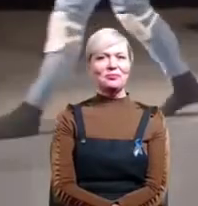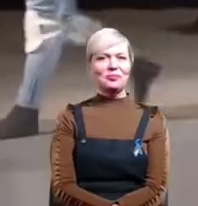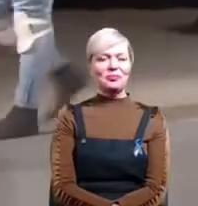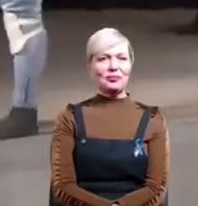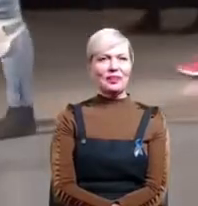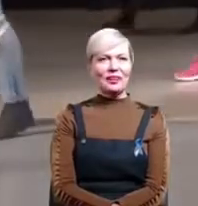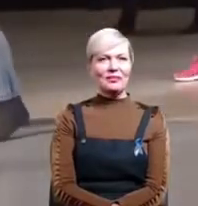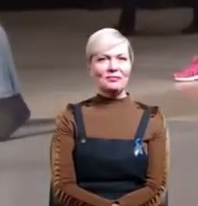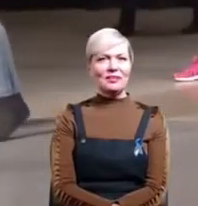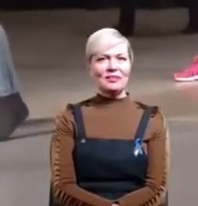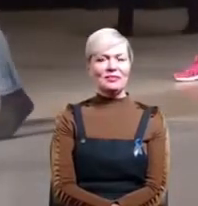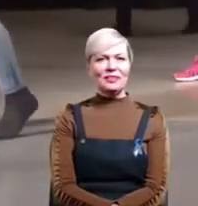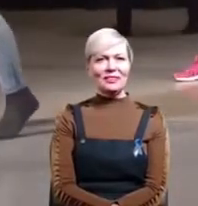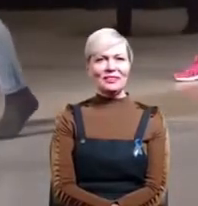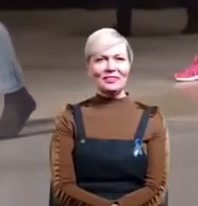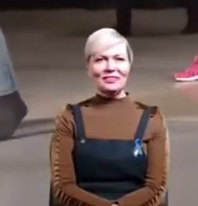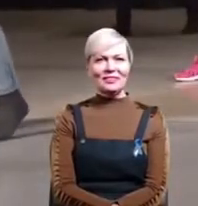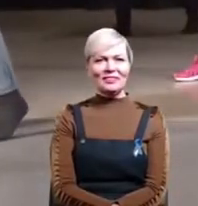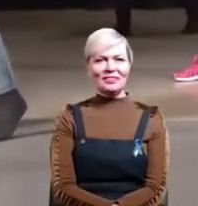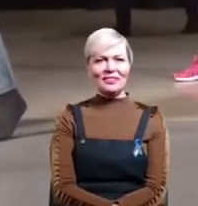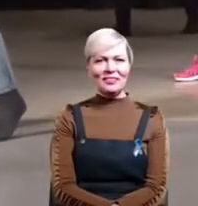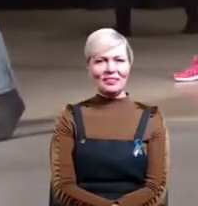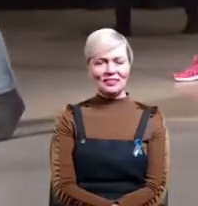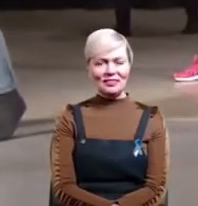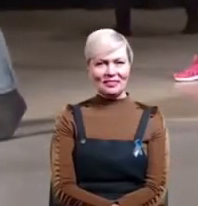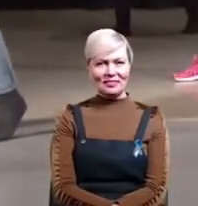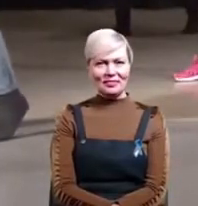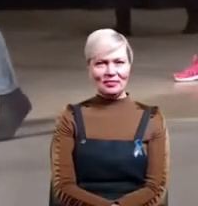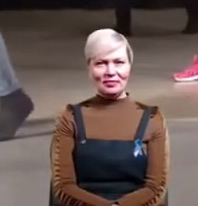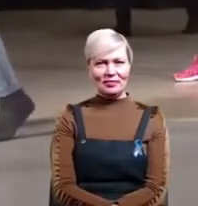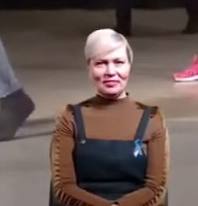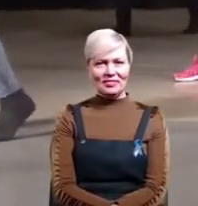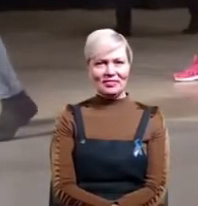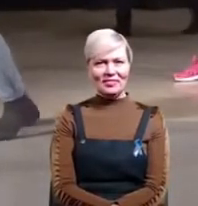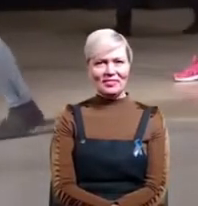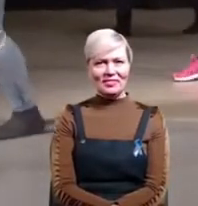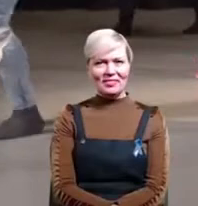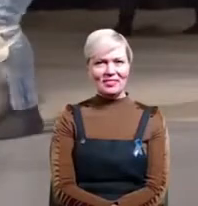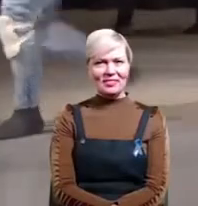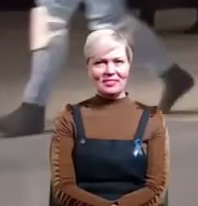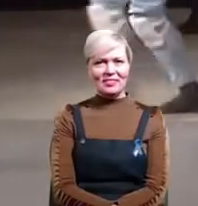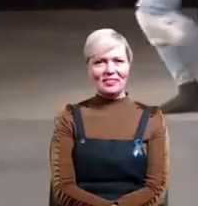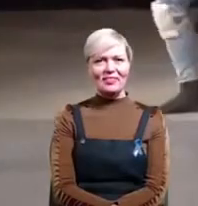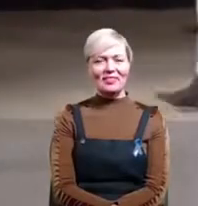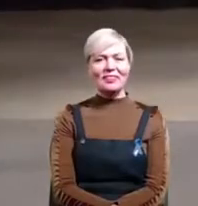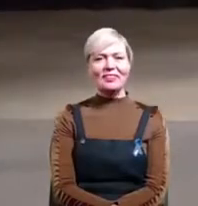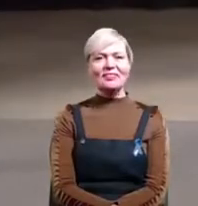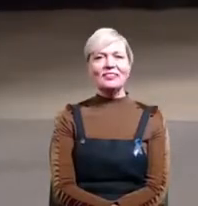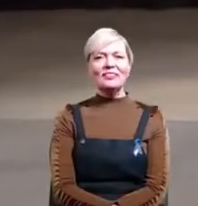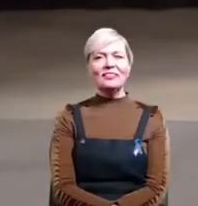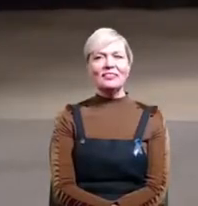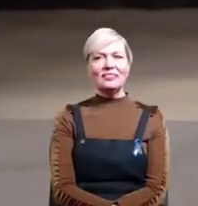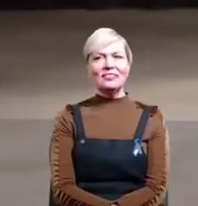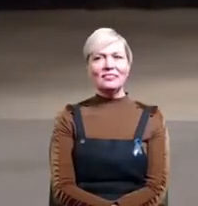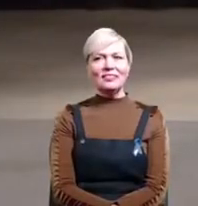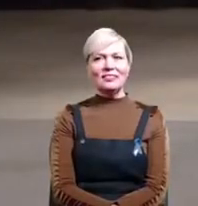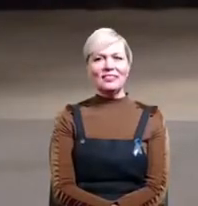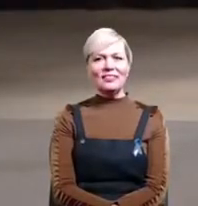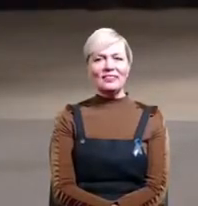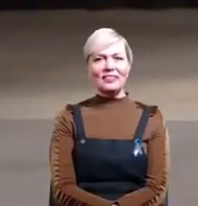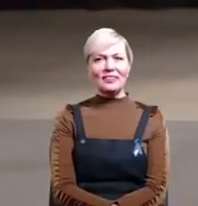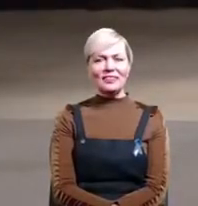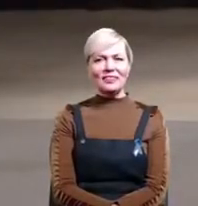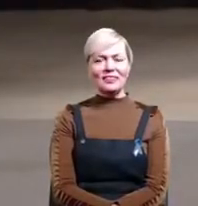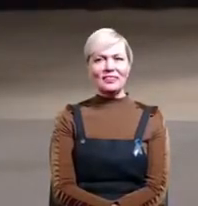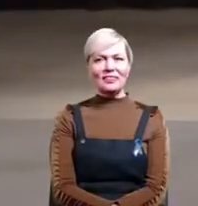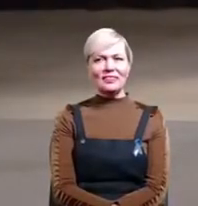два, три, голова, четыре. Рукой за лицо, отворачиваю, шагаю назад,